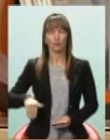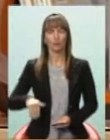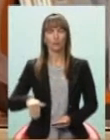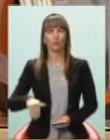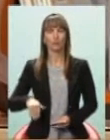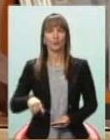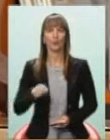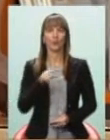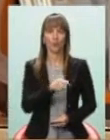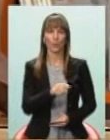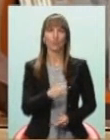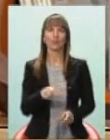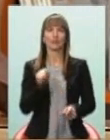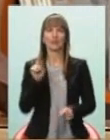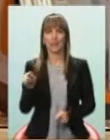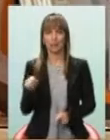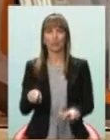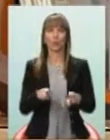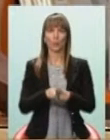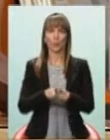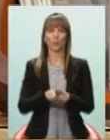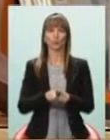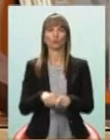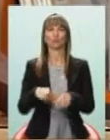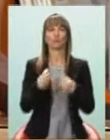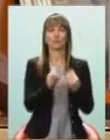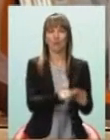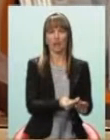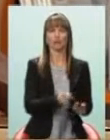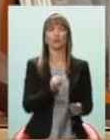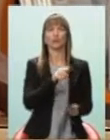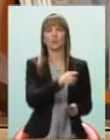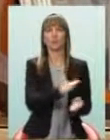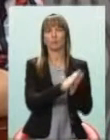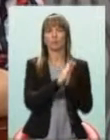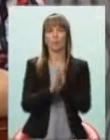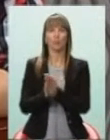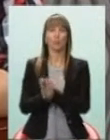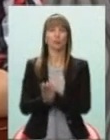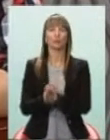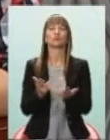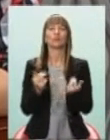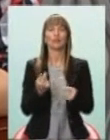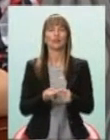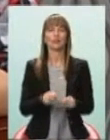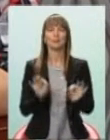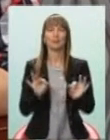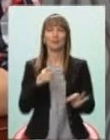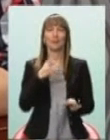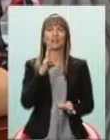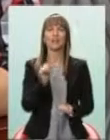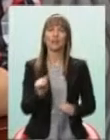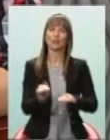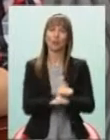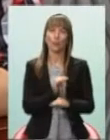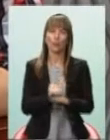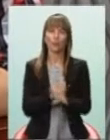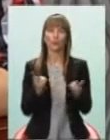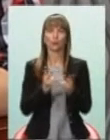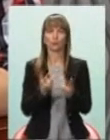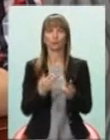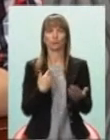то потом он тебе тоже даст это, то, что ты у него попросишь. Це правильно говорять, що на добро завжди відповідати